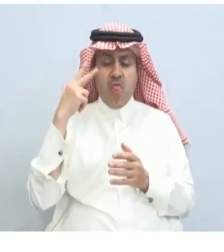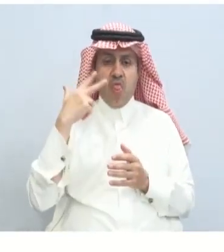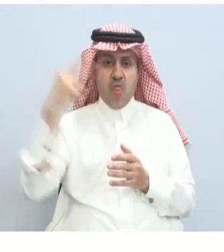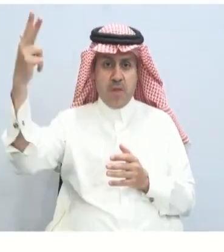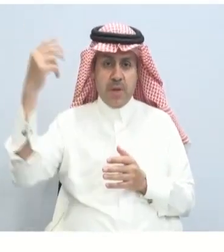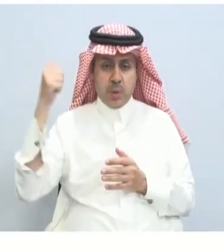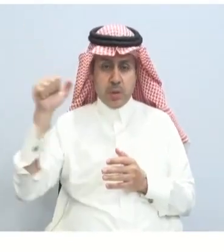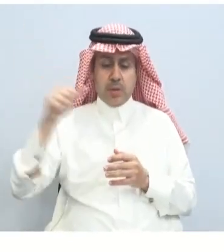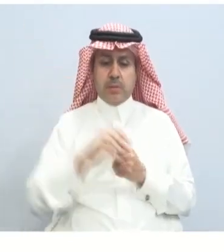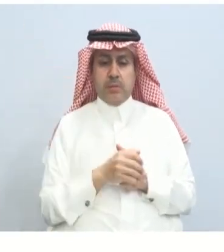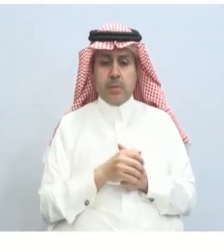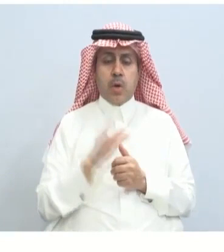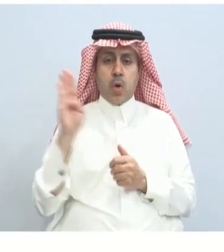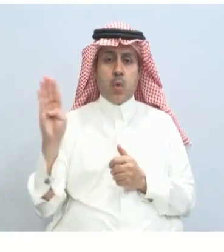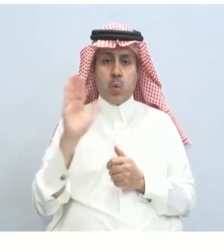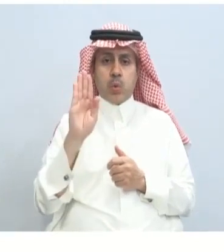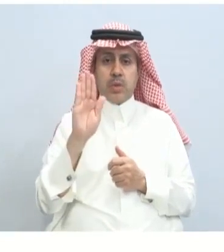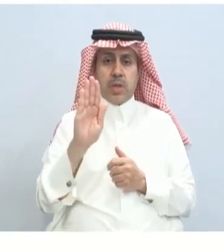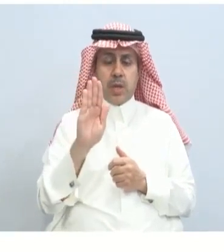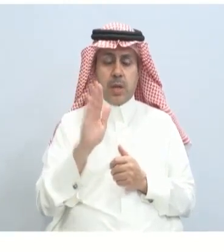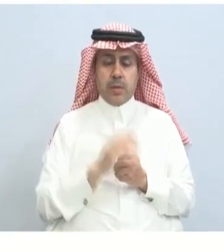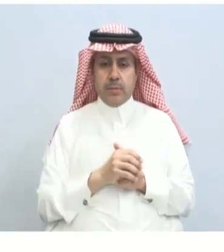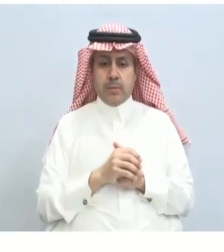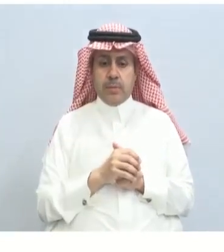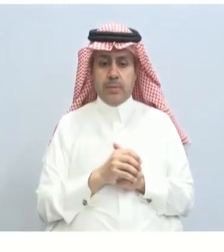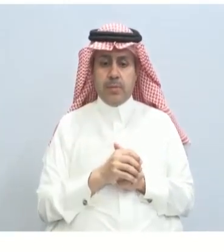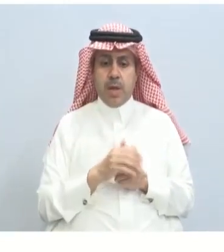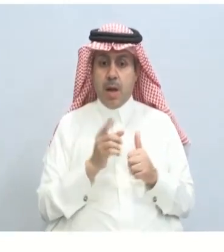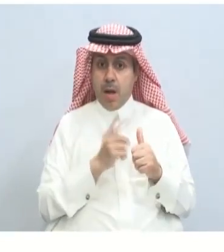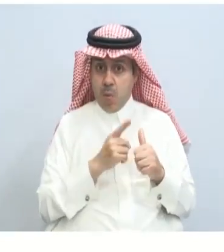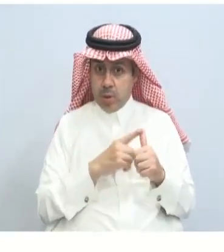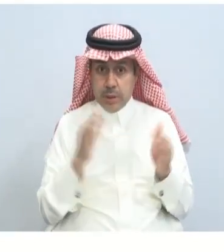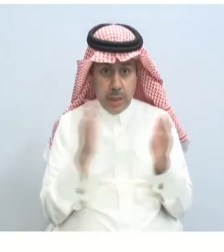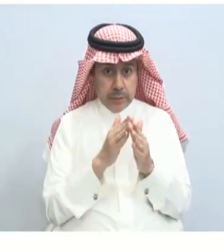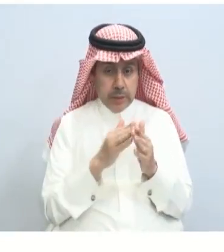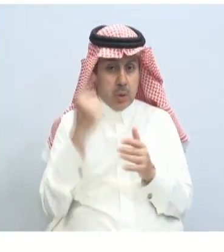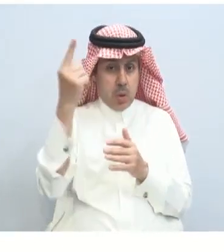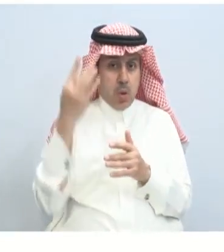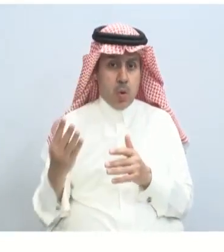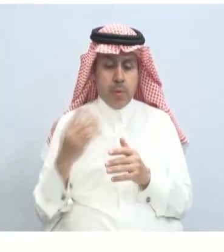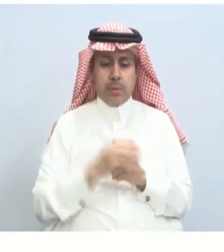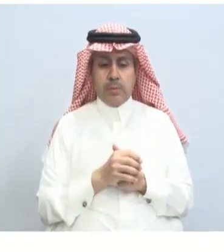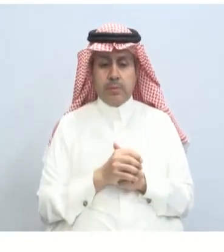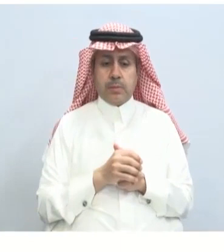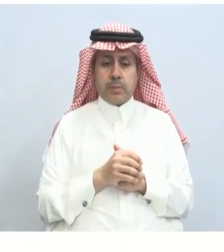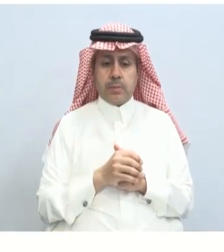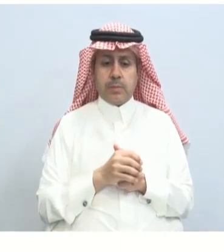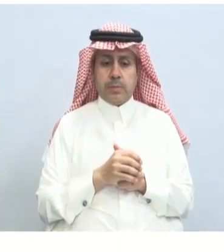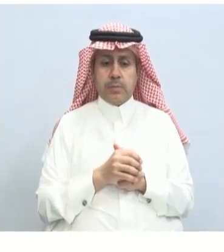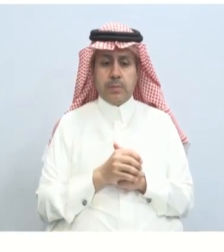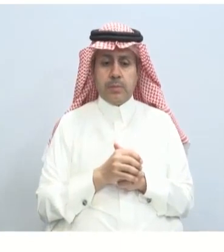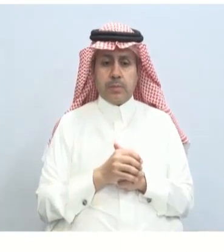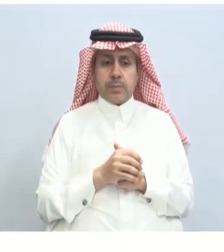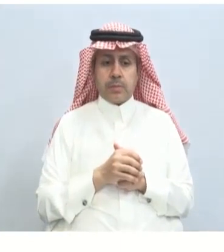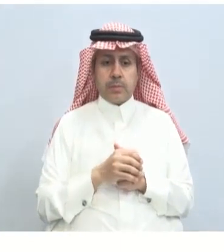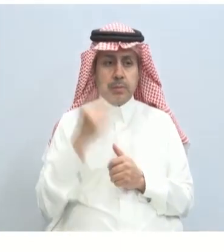القيمه الدقيقه للكوك طيب في البدايه قلنا اول شي لازم احدد الربع لازم احدد الربع فلاحظ ان الربع